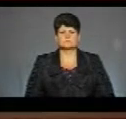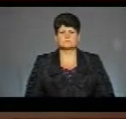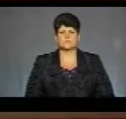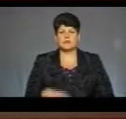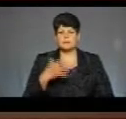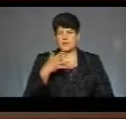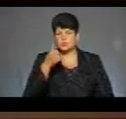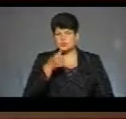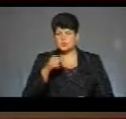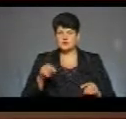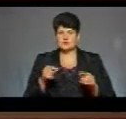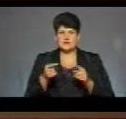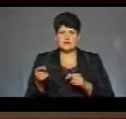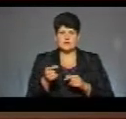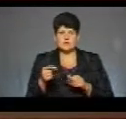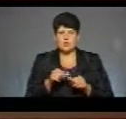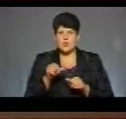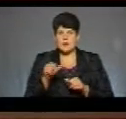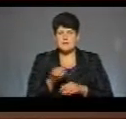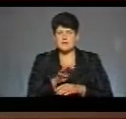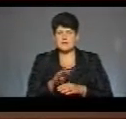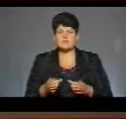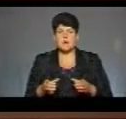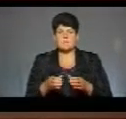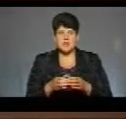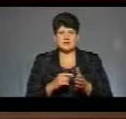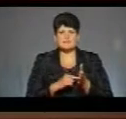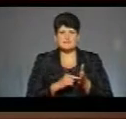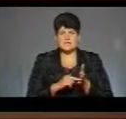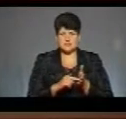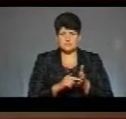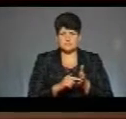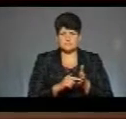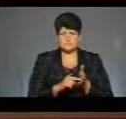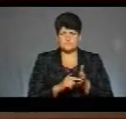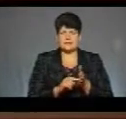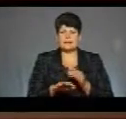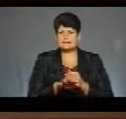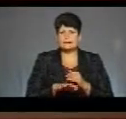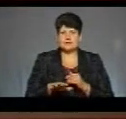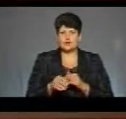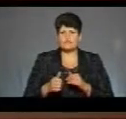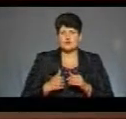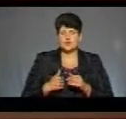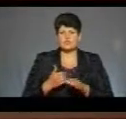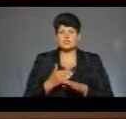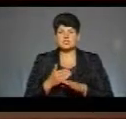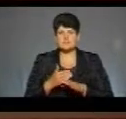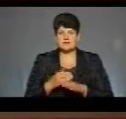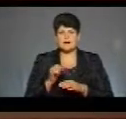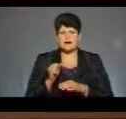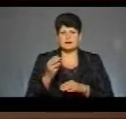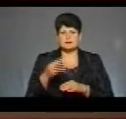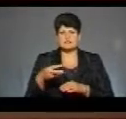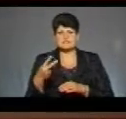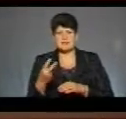П'яту річницю створення Тернопільської окремої артилерійської бригади відзначили на території військової частини